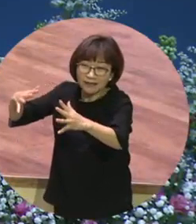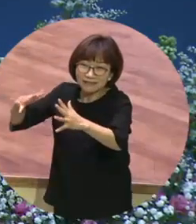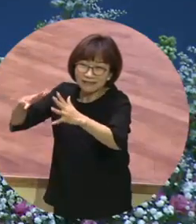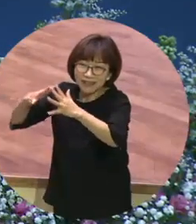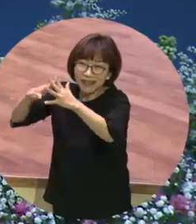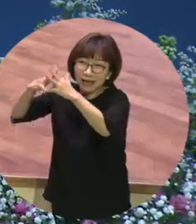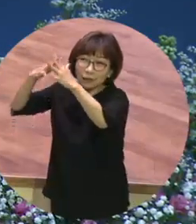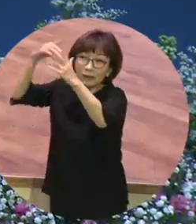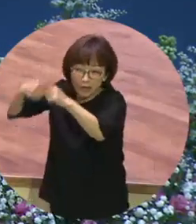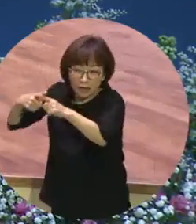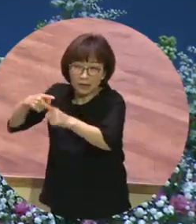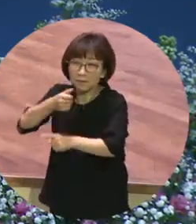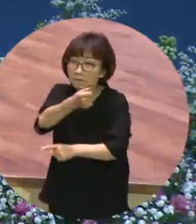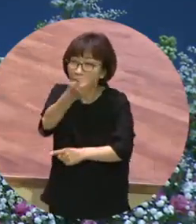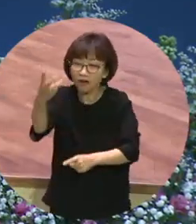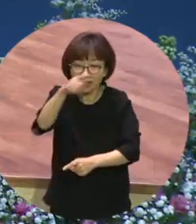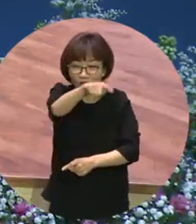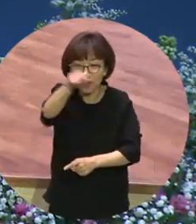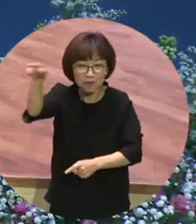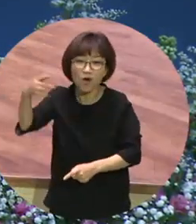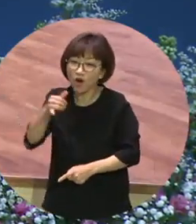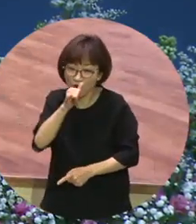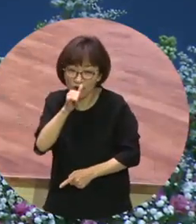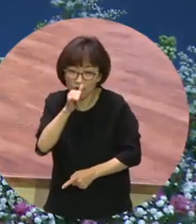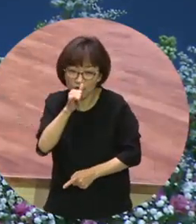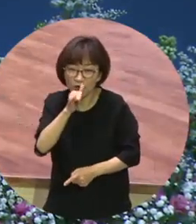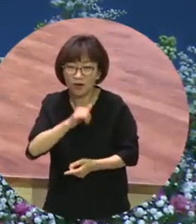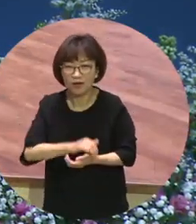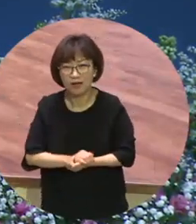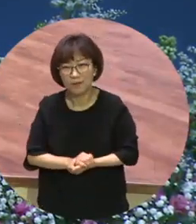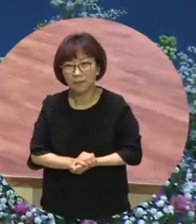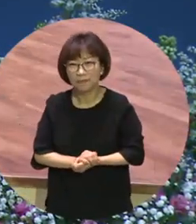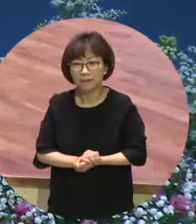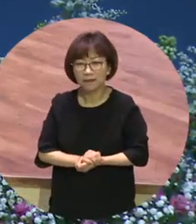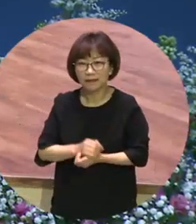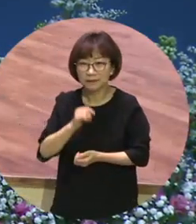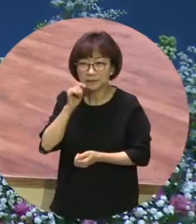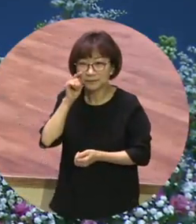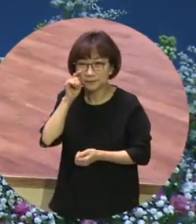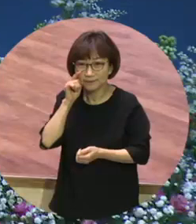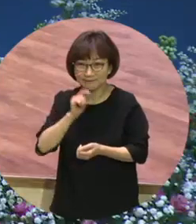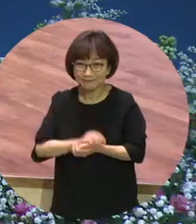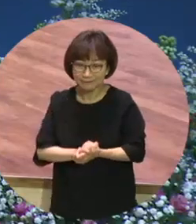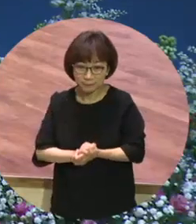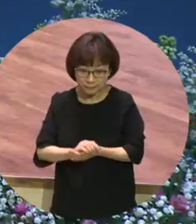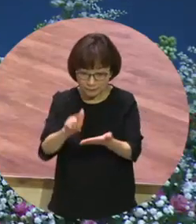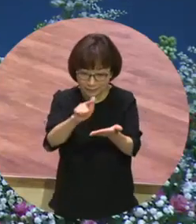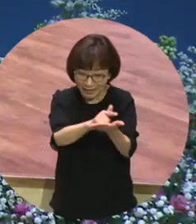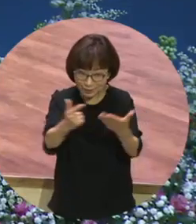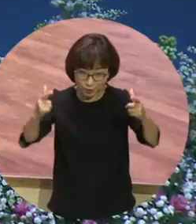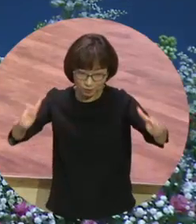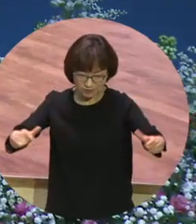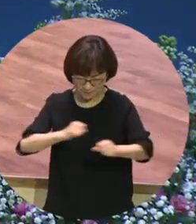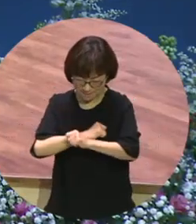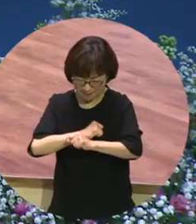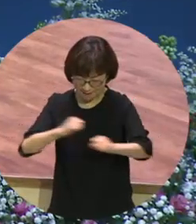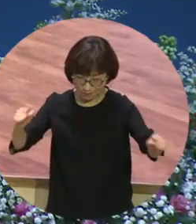성터가 남아있어요. 여러분, 얼마나 이 성결, 이 강성구에서 제일 큰 교회를 짓는다. 사단이 가만히 있겠어요?